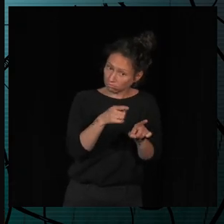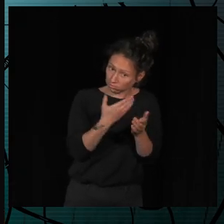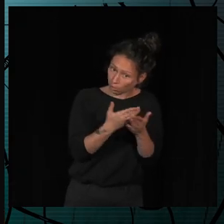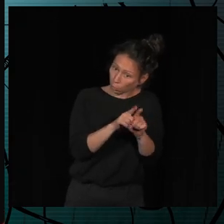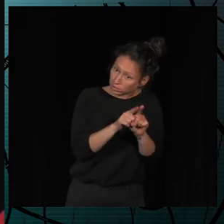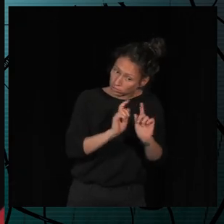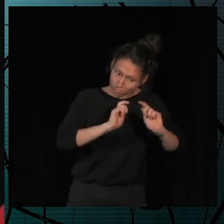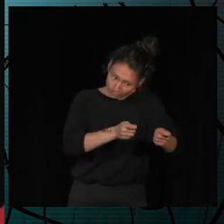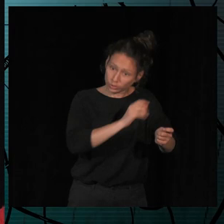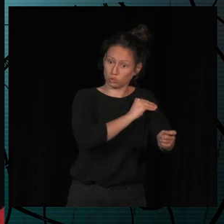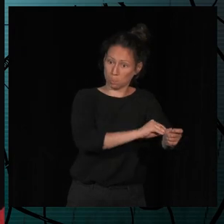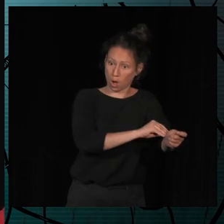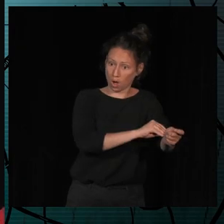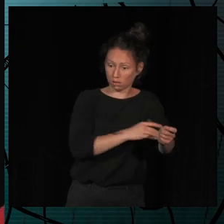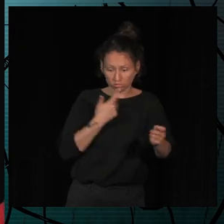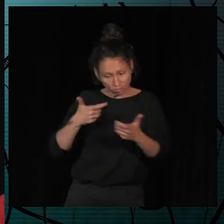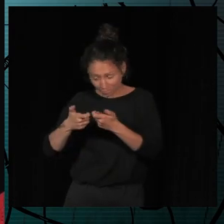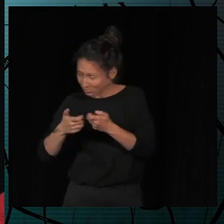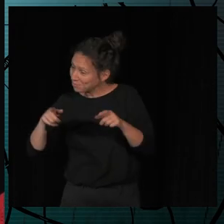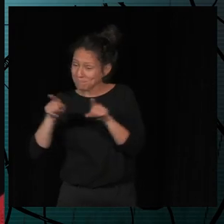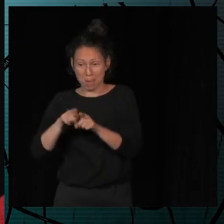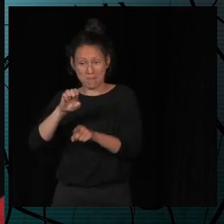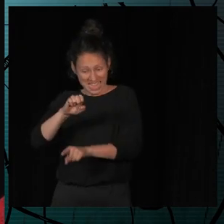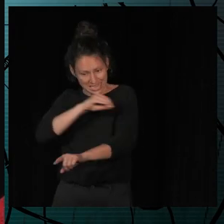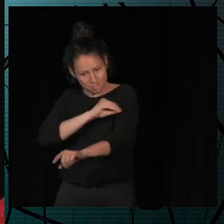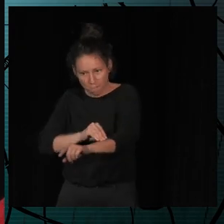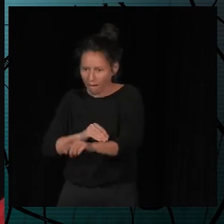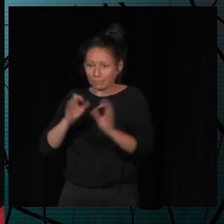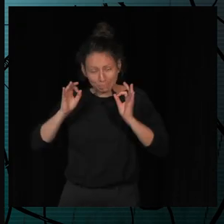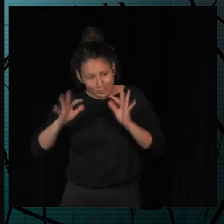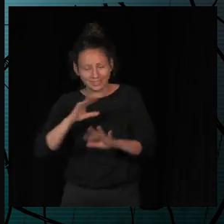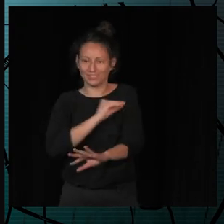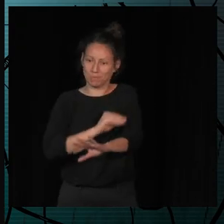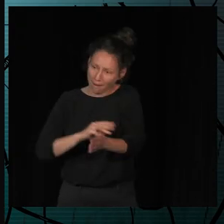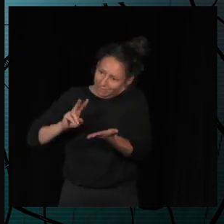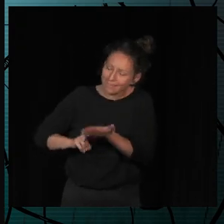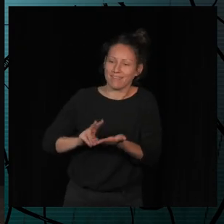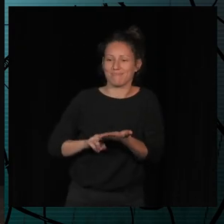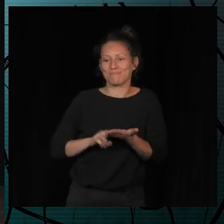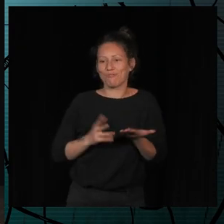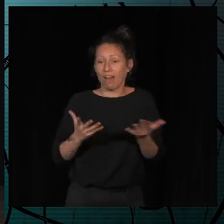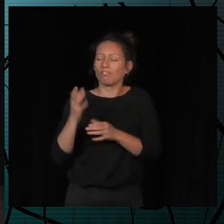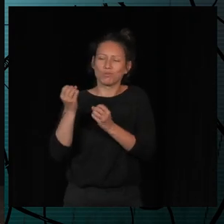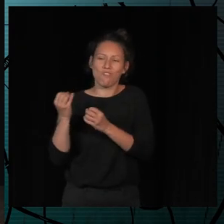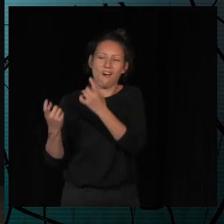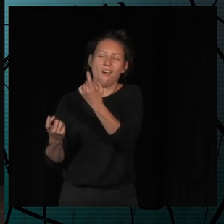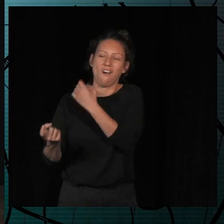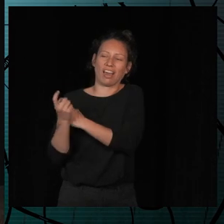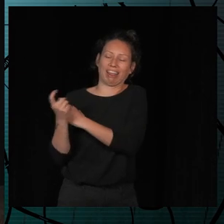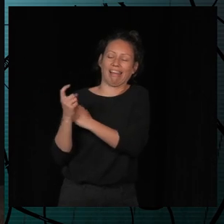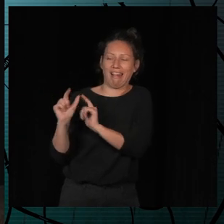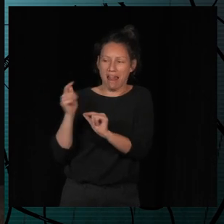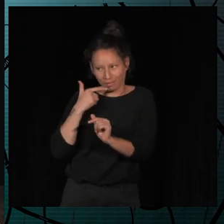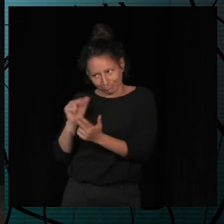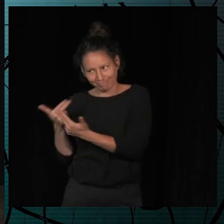que j vooue aux échecs même si c'est très cérébral voilà pour les critiques éventuelles